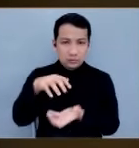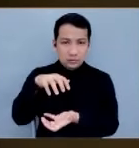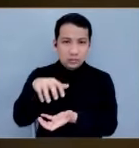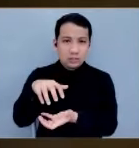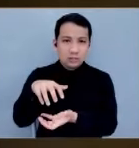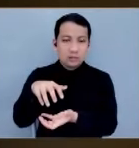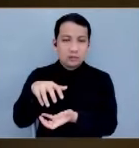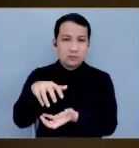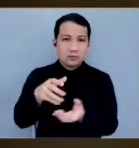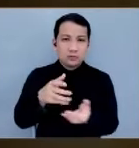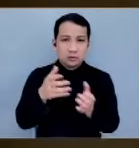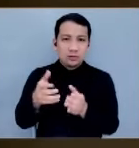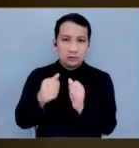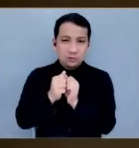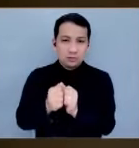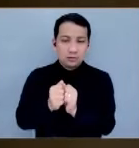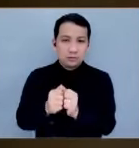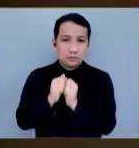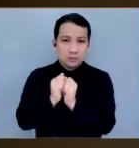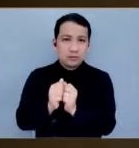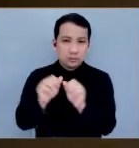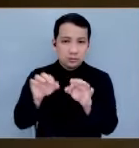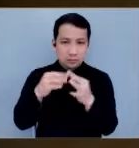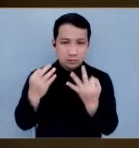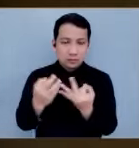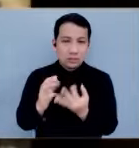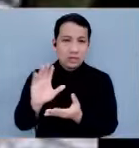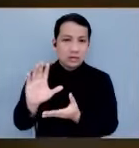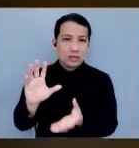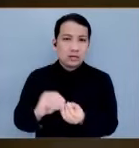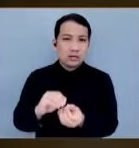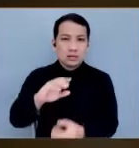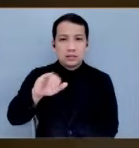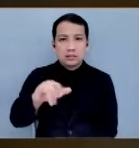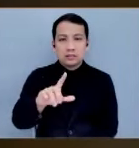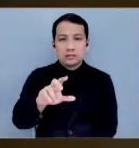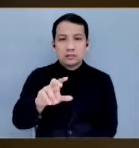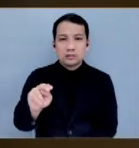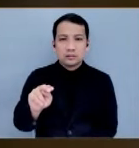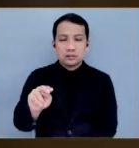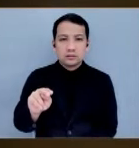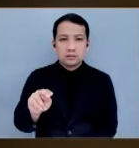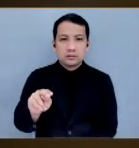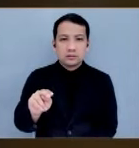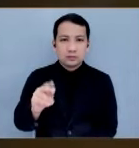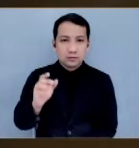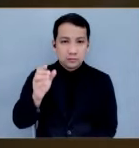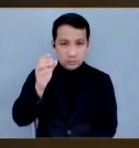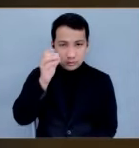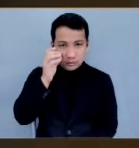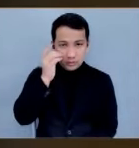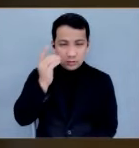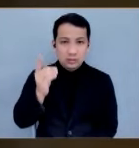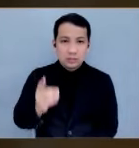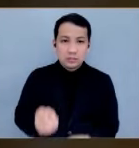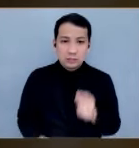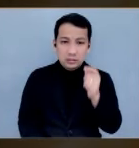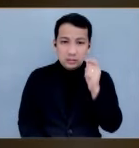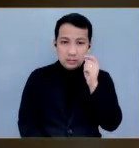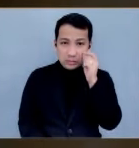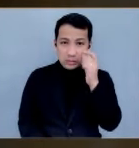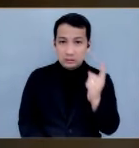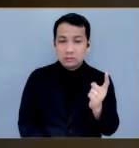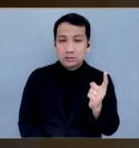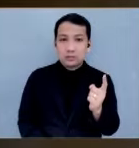rin nakiramay ang malalapit na kaibigan sa industriya ni Jacqueline. Tulad na lang ni Christopher De Leon, Tirso Cruz III,